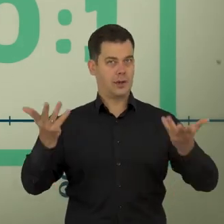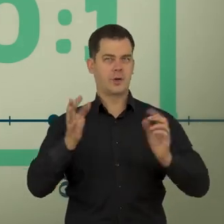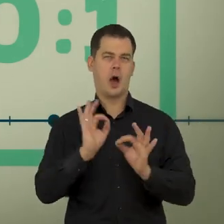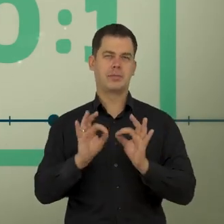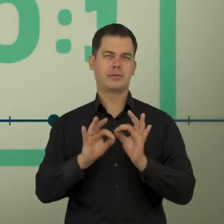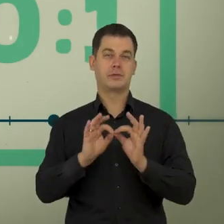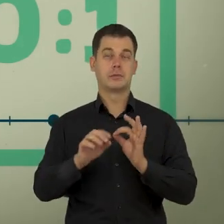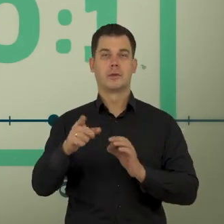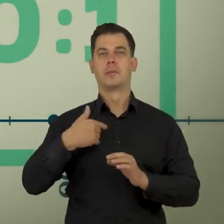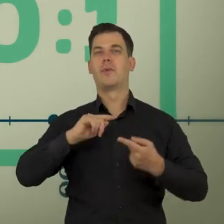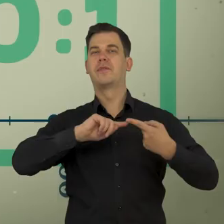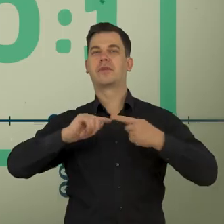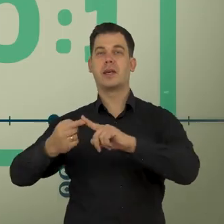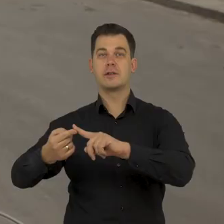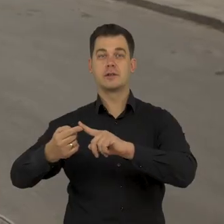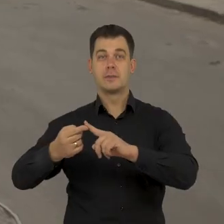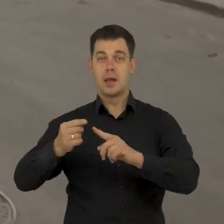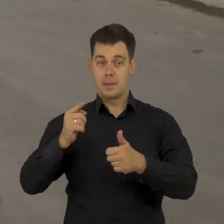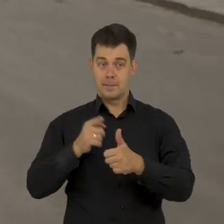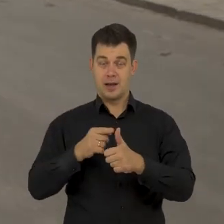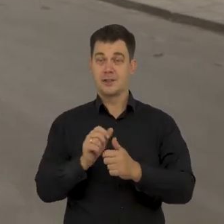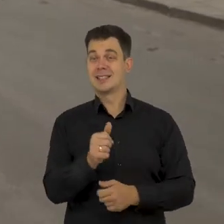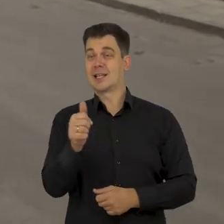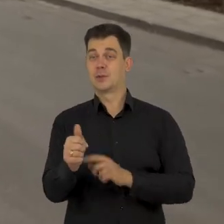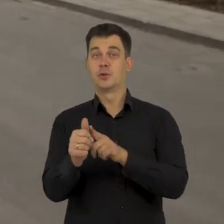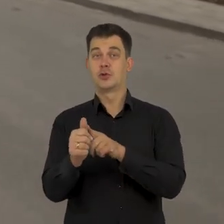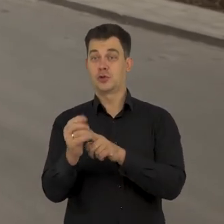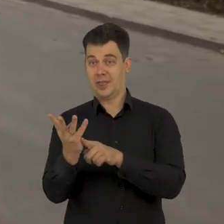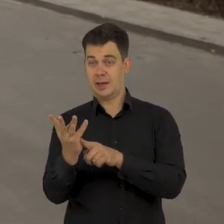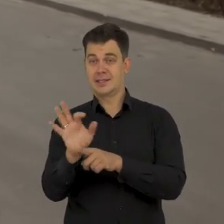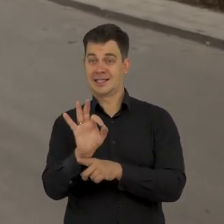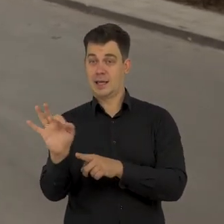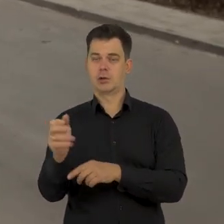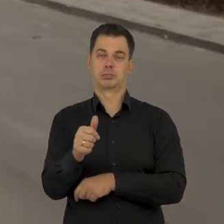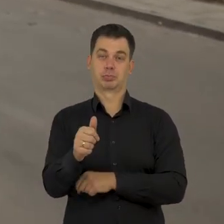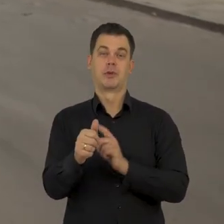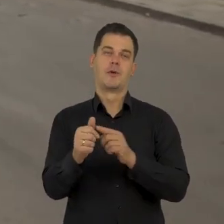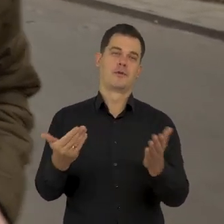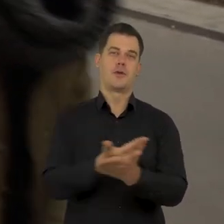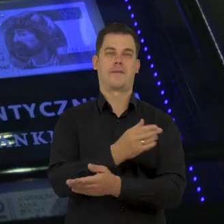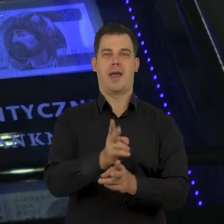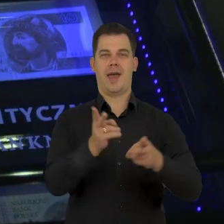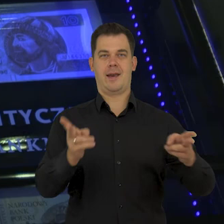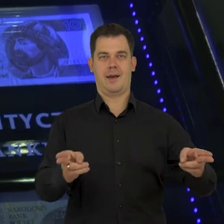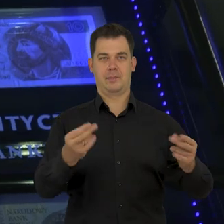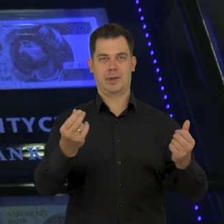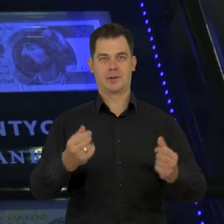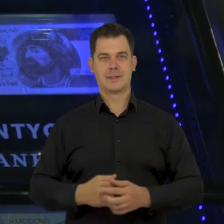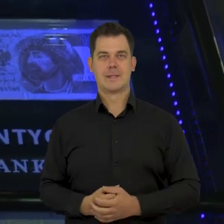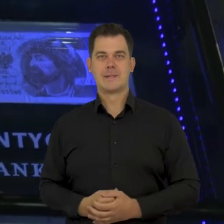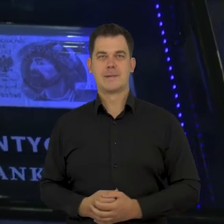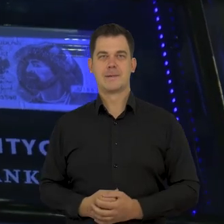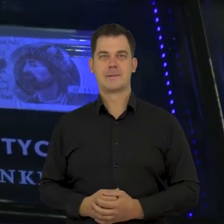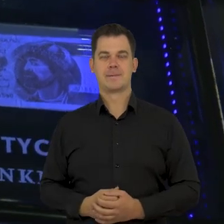łatwiej przeliczać, wymyślono nawet taki wierszyk. Palcem zasłoń 04 będzie pieniądz nowej ery. Gablota ze